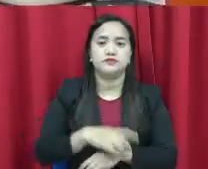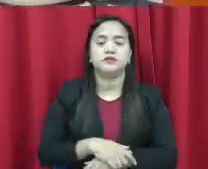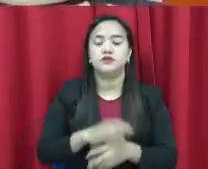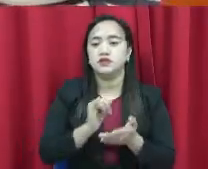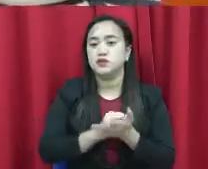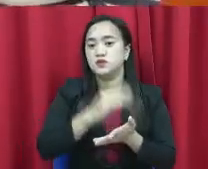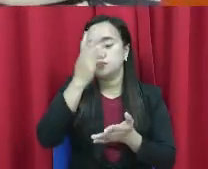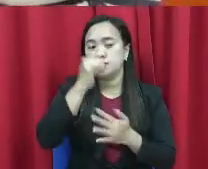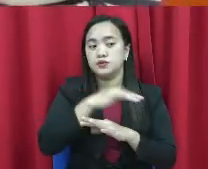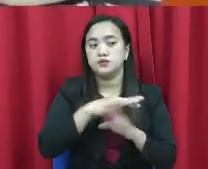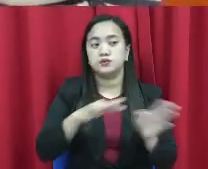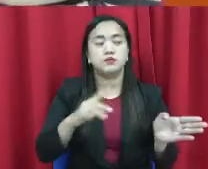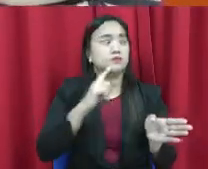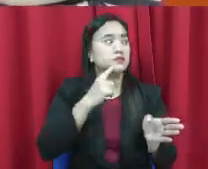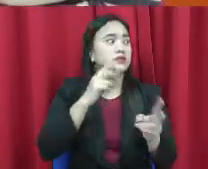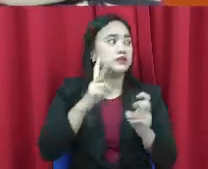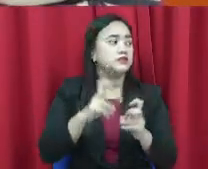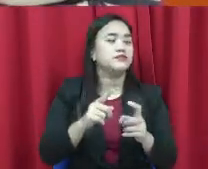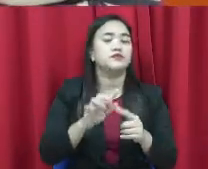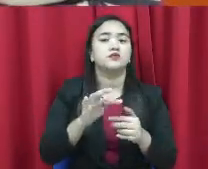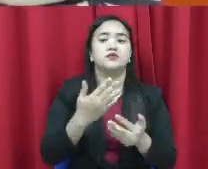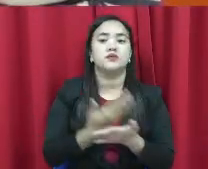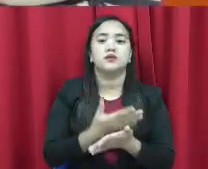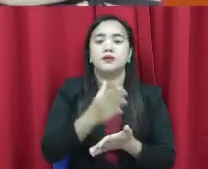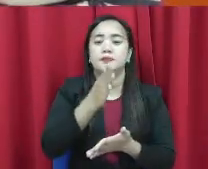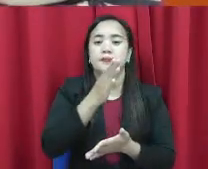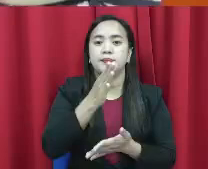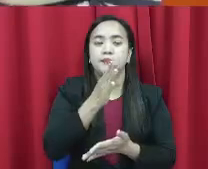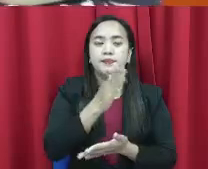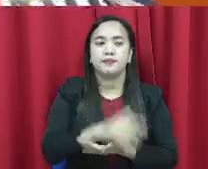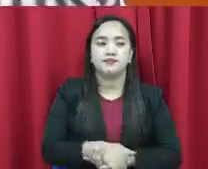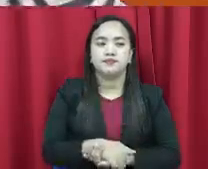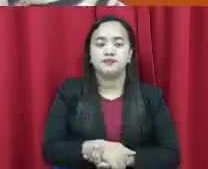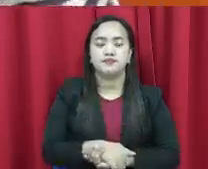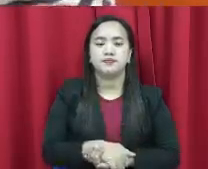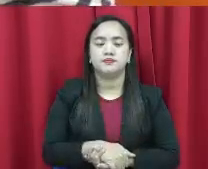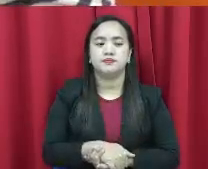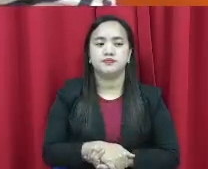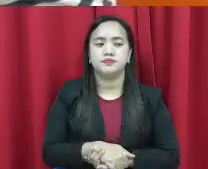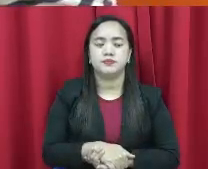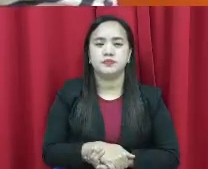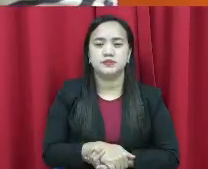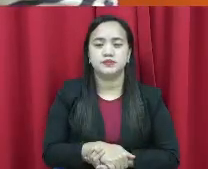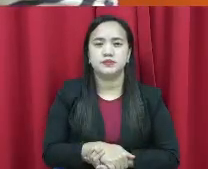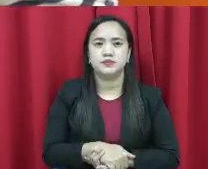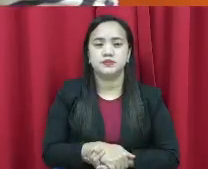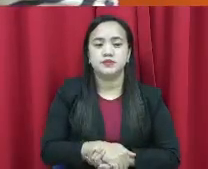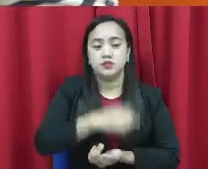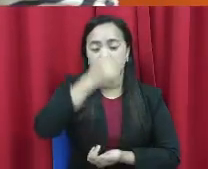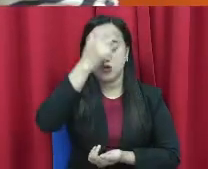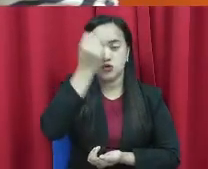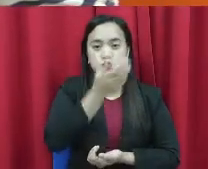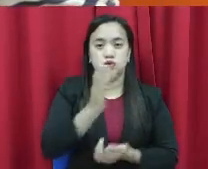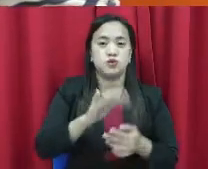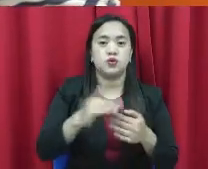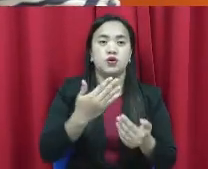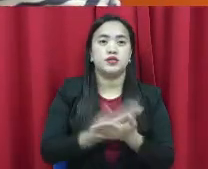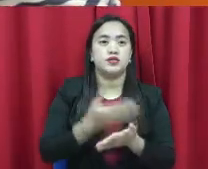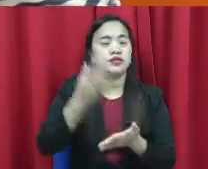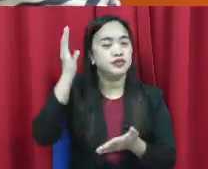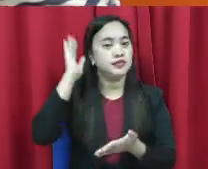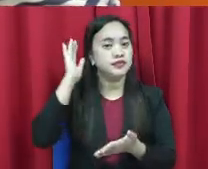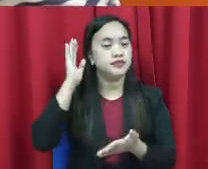rin pong i-miss yan maging mga mothers ay Hwag niyong imiss yan kasi nandoon ay ah ah maririnig at matatanggap natin